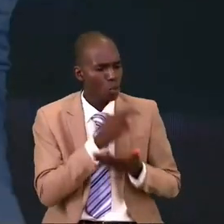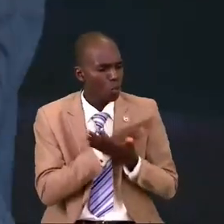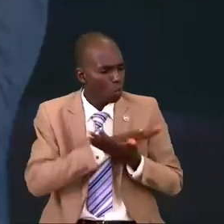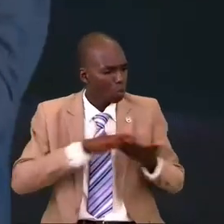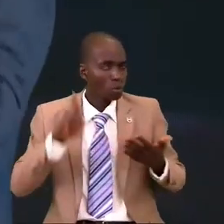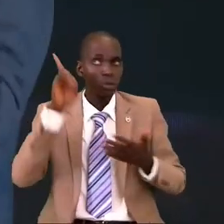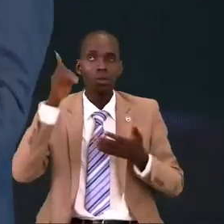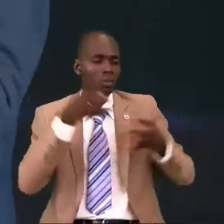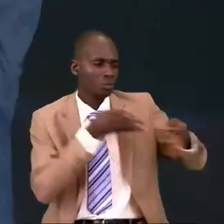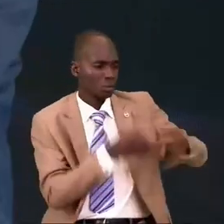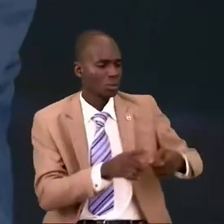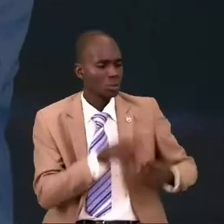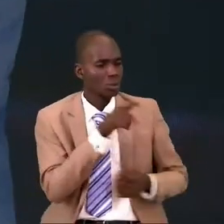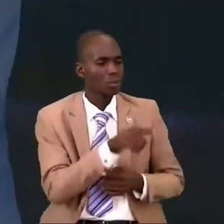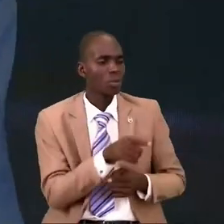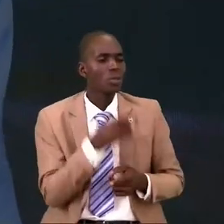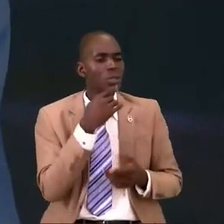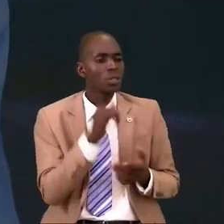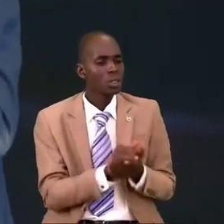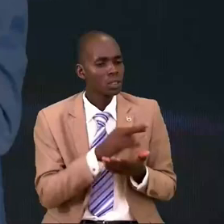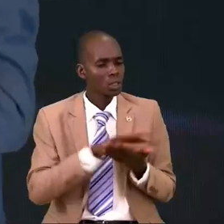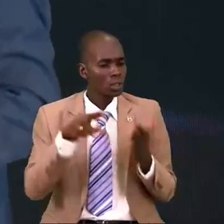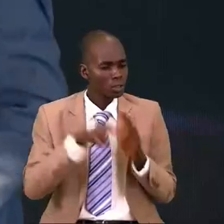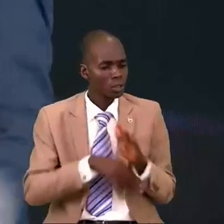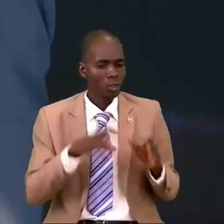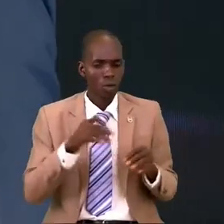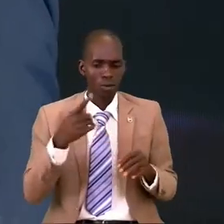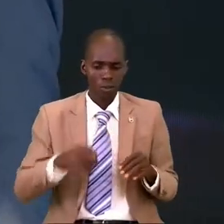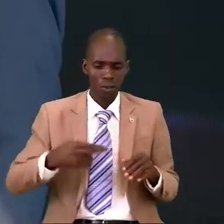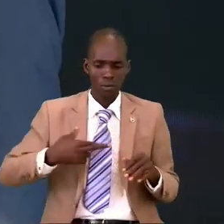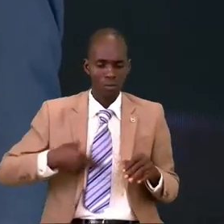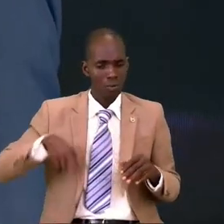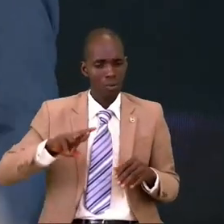La justice des scribes et pharisiens superficielle, ça